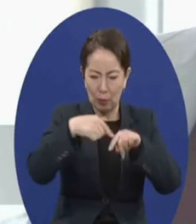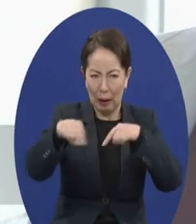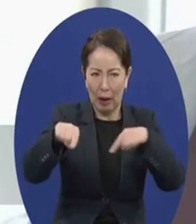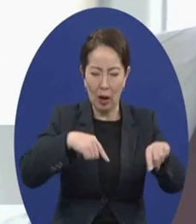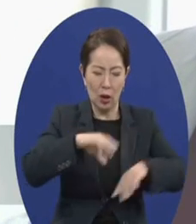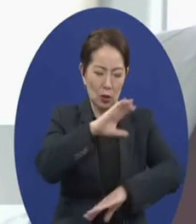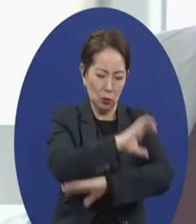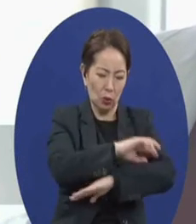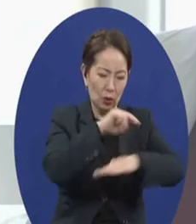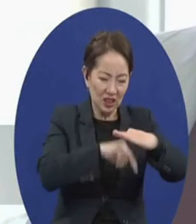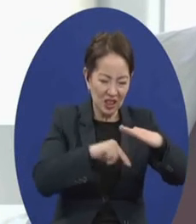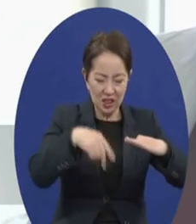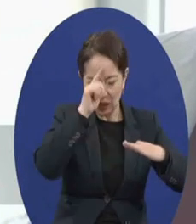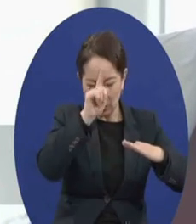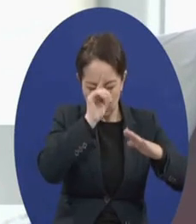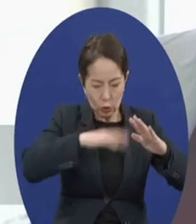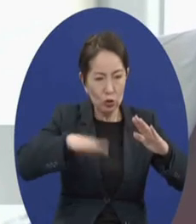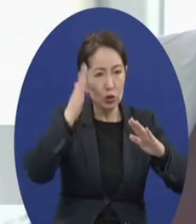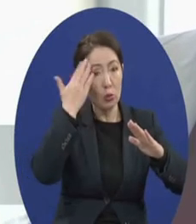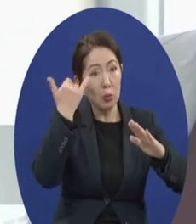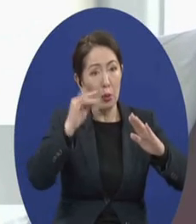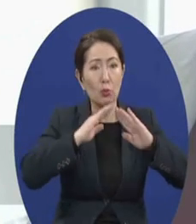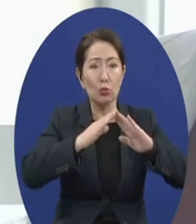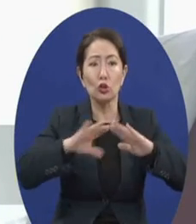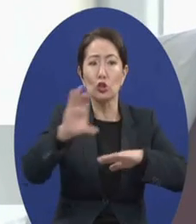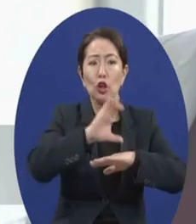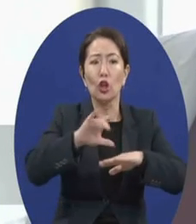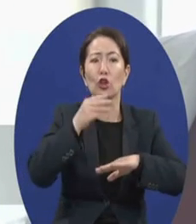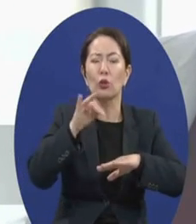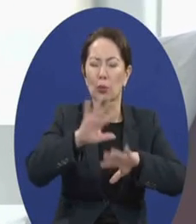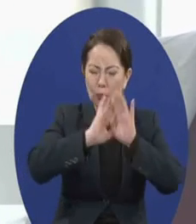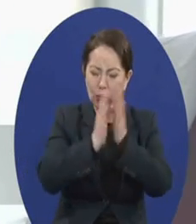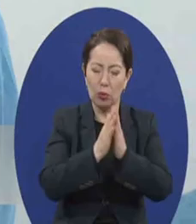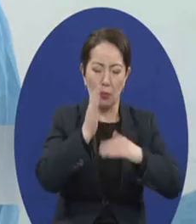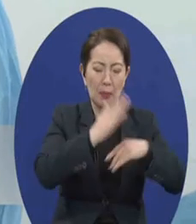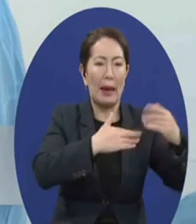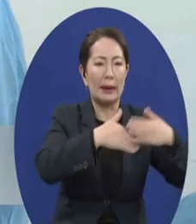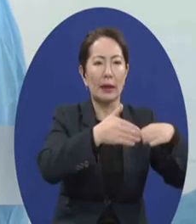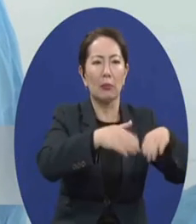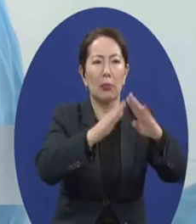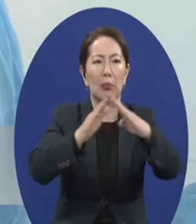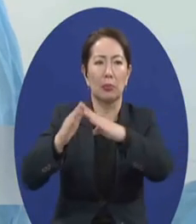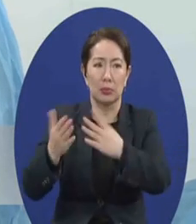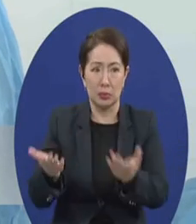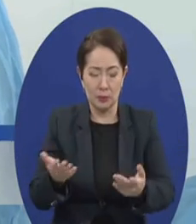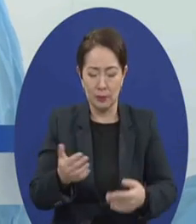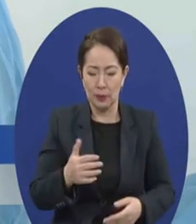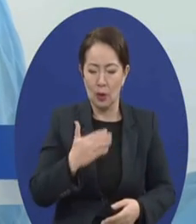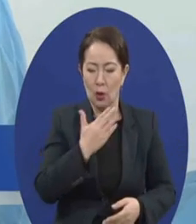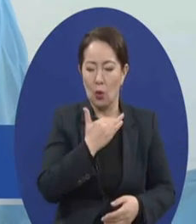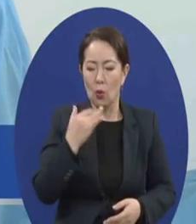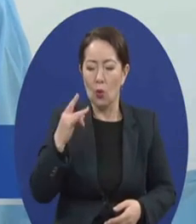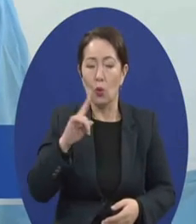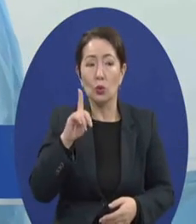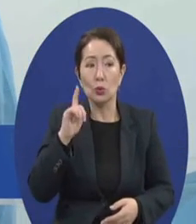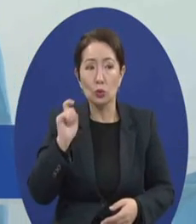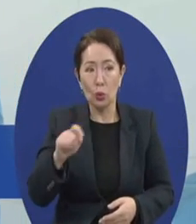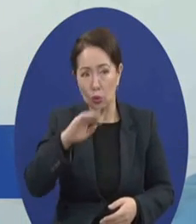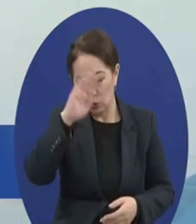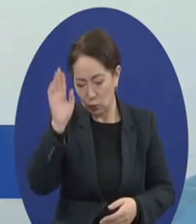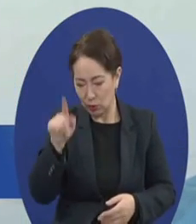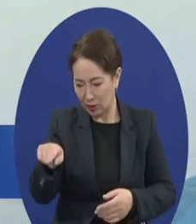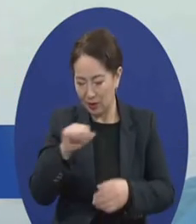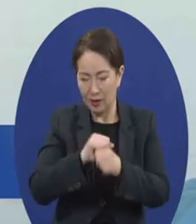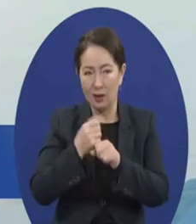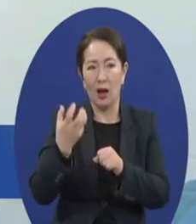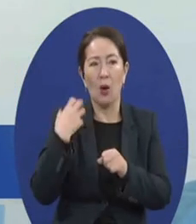баригдсан сургууль цэцэрлэг эмнэлэг дотор байр энэ соёлын төвийн энэ барилгуудыг барьсан байж идэг. Өөр энэ зүх дулаан энэ эмнэлгийг хариуцдаг энэ